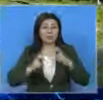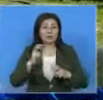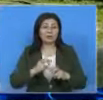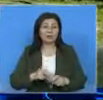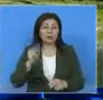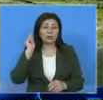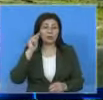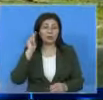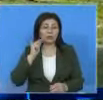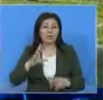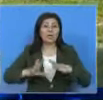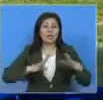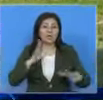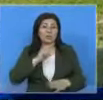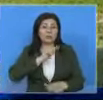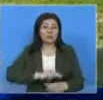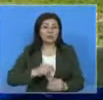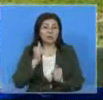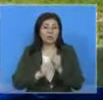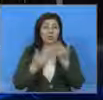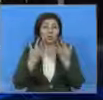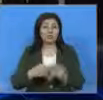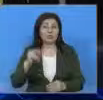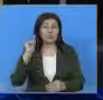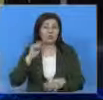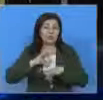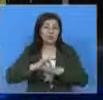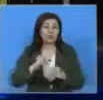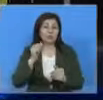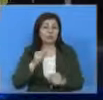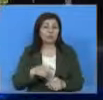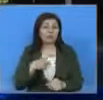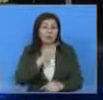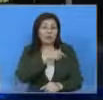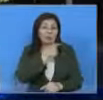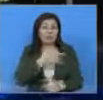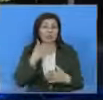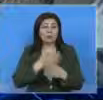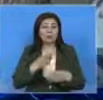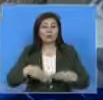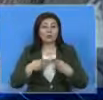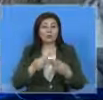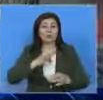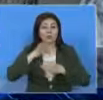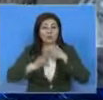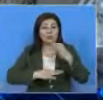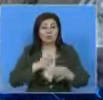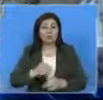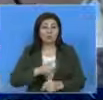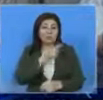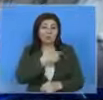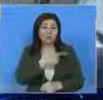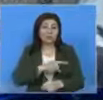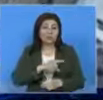бейімделген. Оларға дайындық жұмыстары күн сайын жүргізіліп, әр айда бір рет медициналық көмек көрсетіледі. Сондай-ақ тәулік бойы жедел тексеру